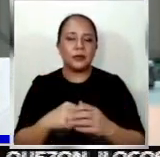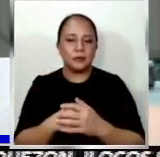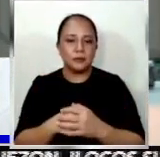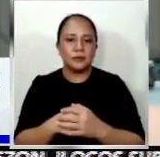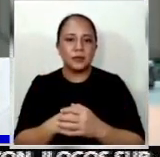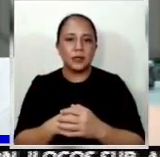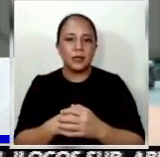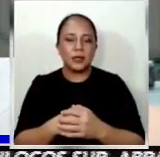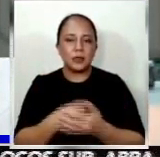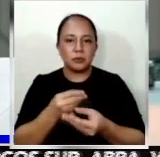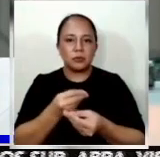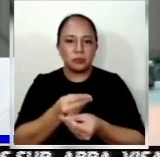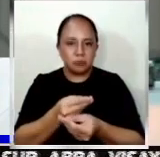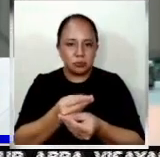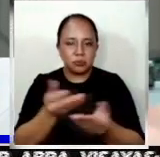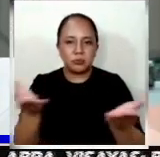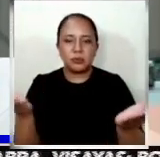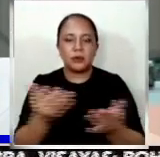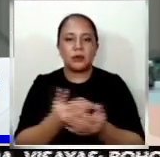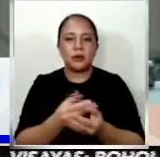i-redistribute yung mga hindi po